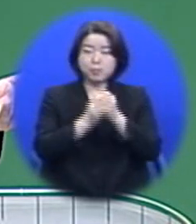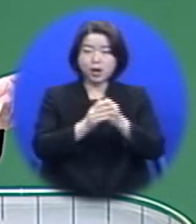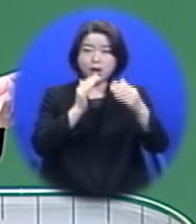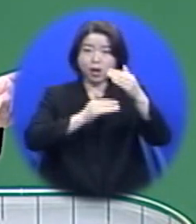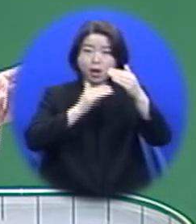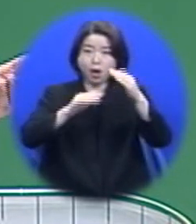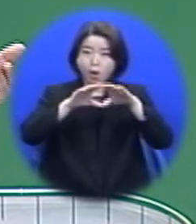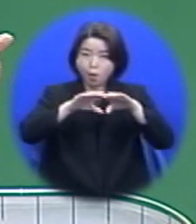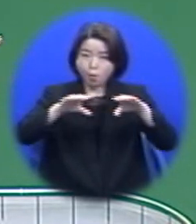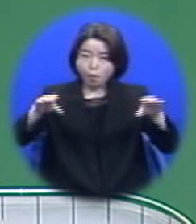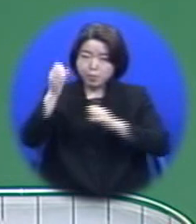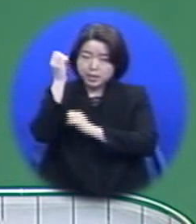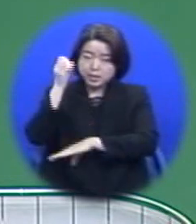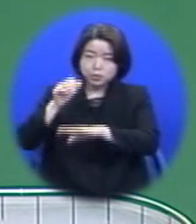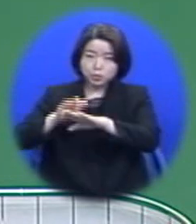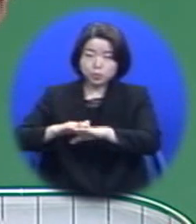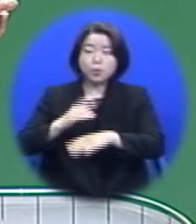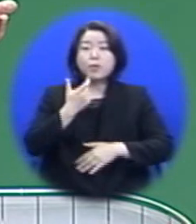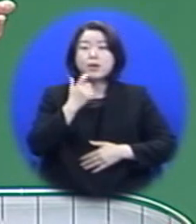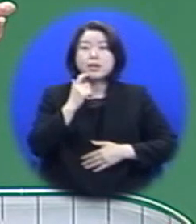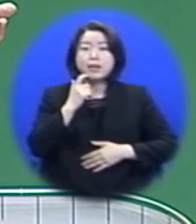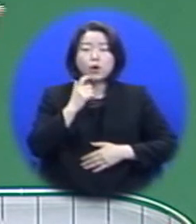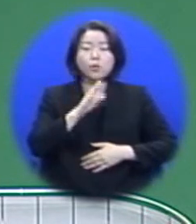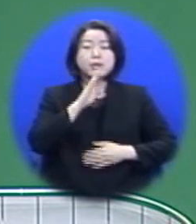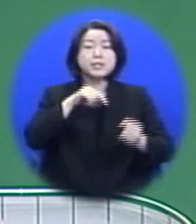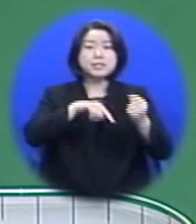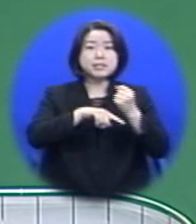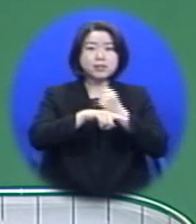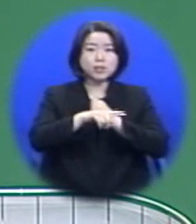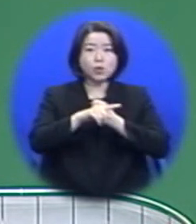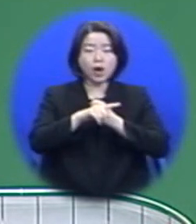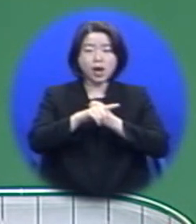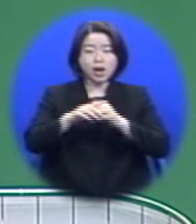놓으시고 야곱에게 공의와 정의를 행하셨습니다